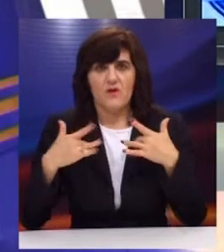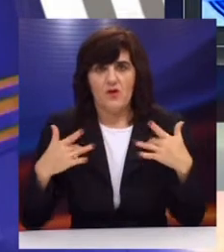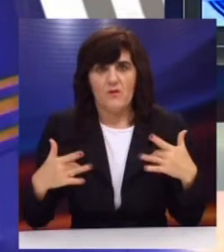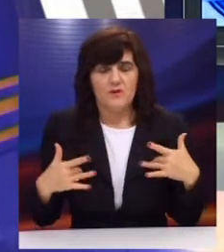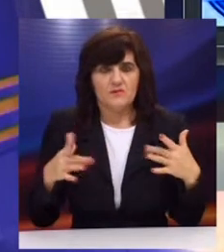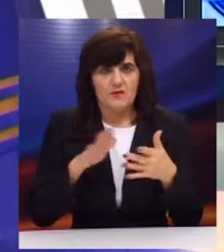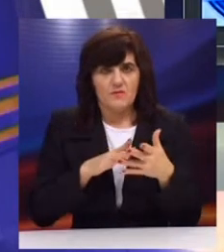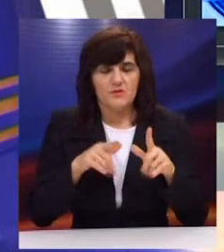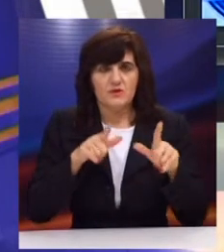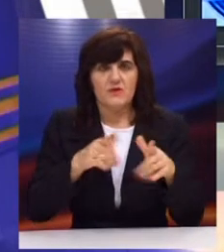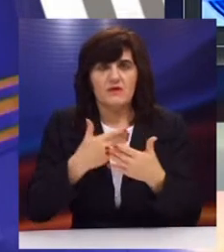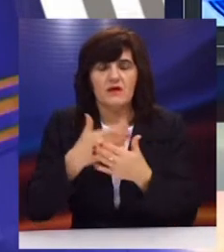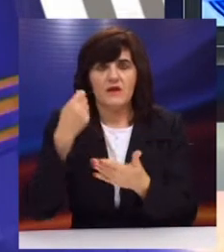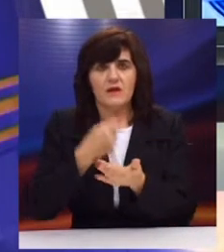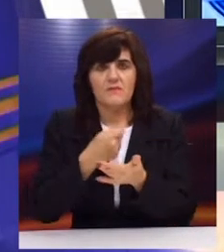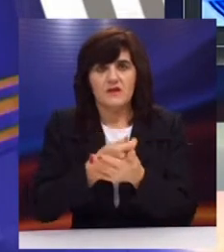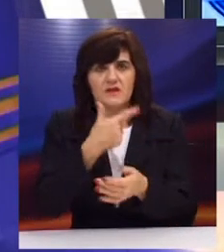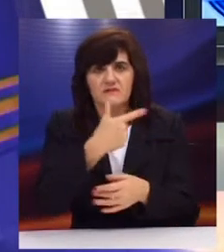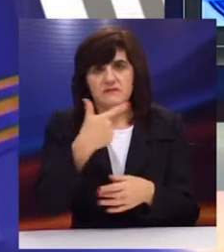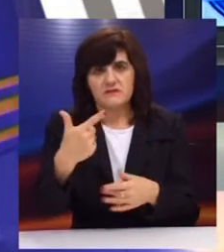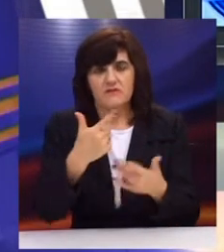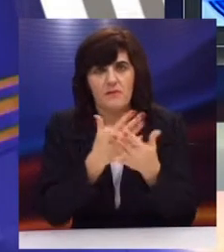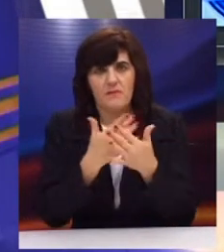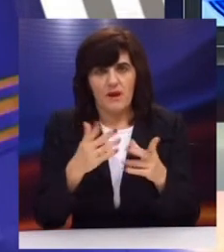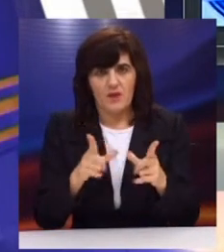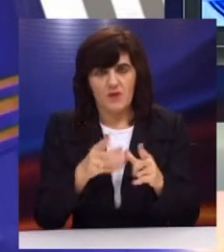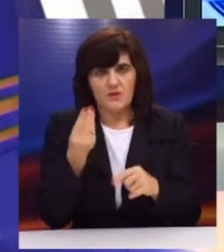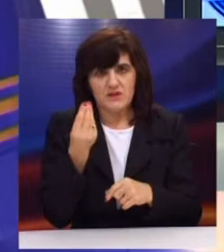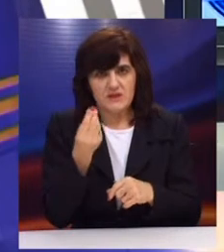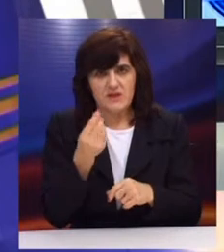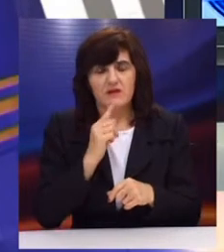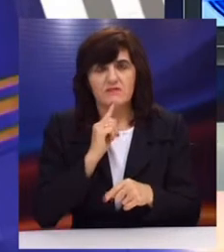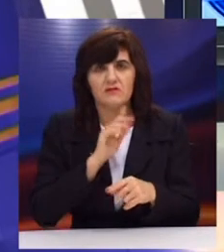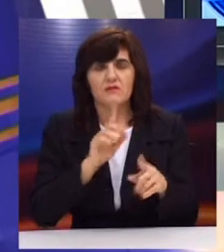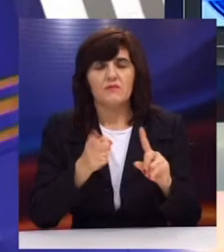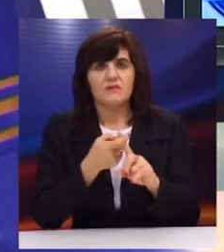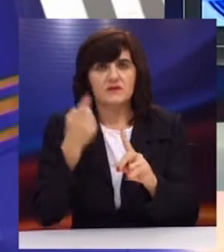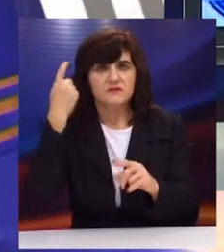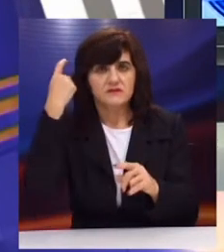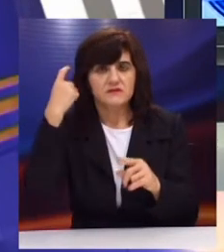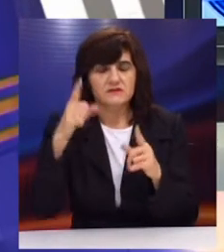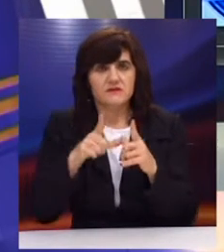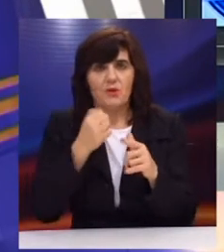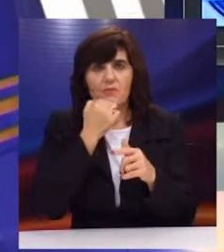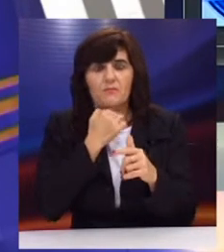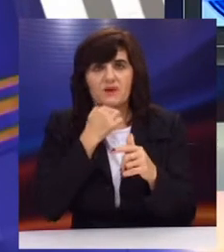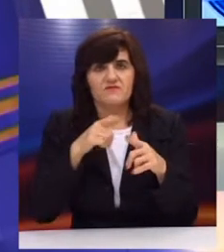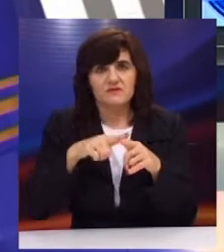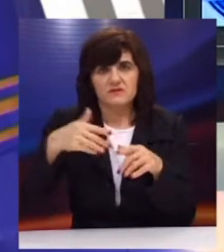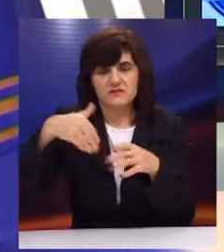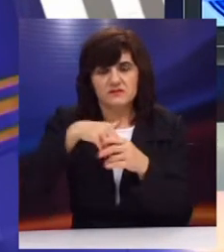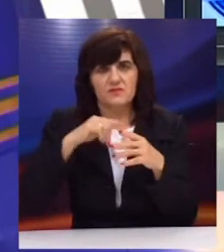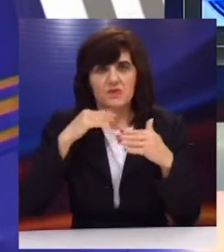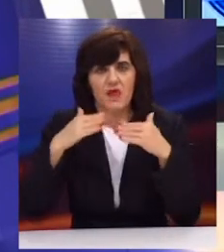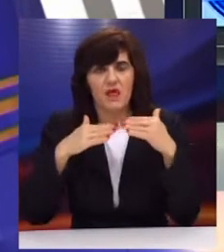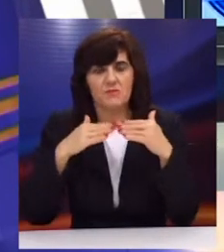za ovu investiciju izdvojio oko 22 miliona dinara, a finansijsku pomoć je pružio i Pokrajinski sekretarijat za privredu, zapošljavanje i